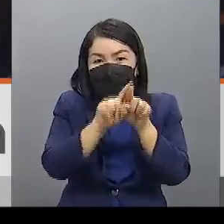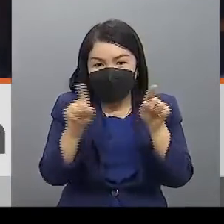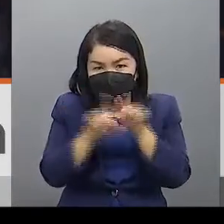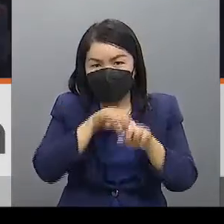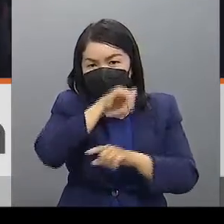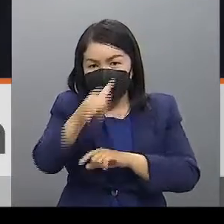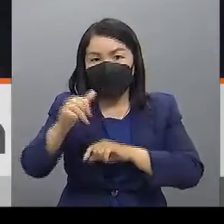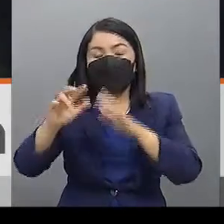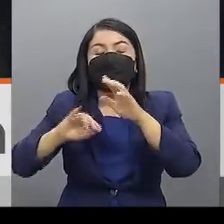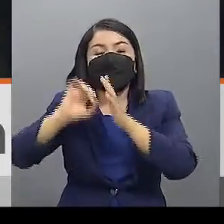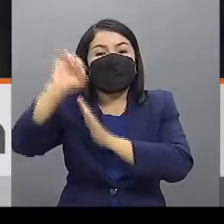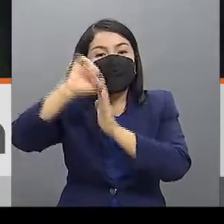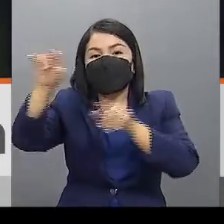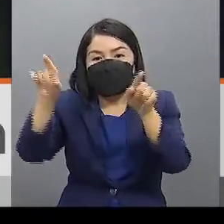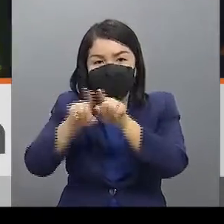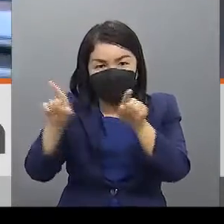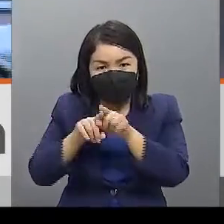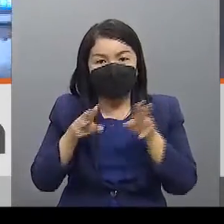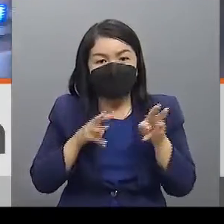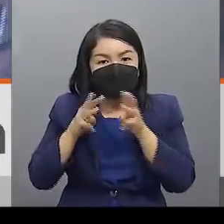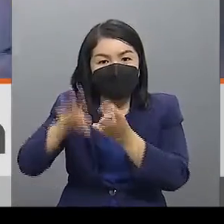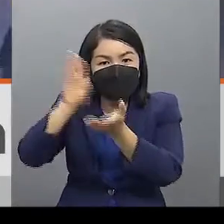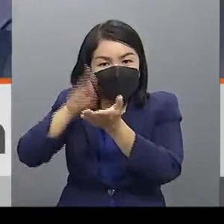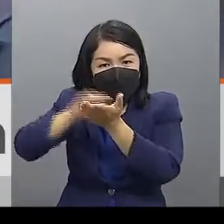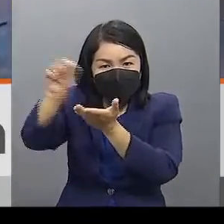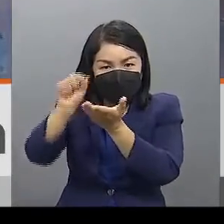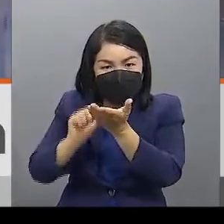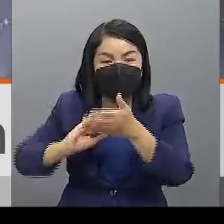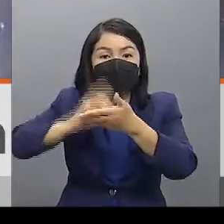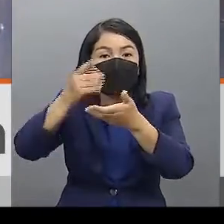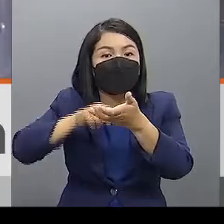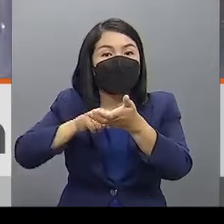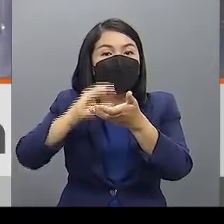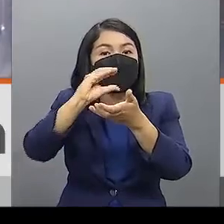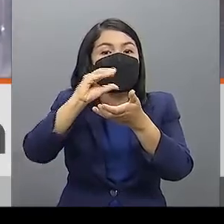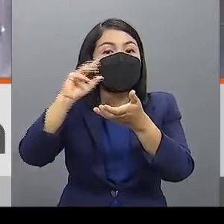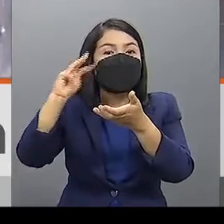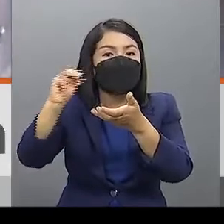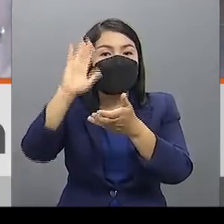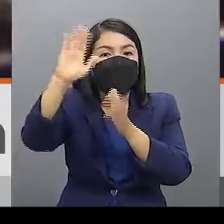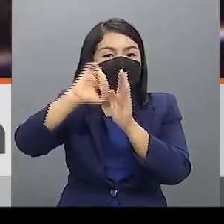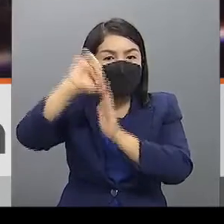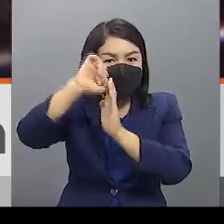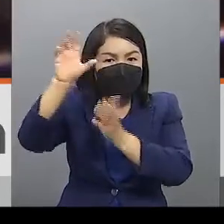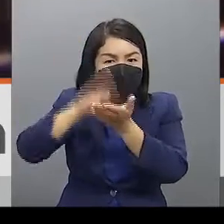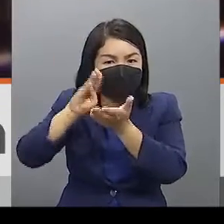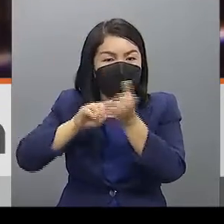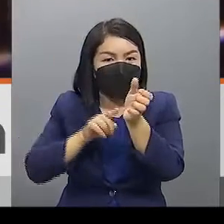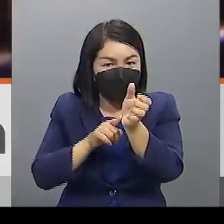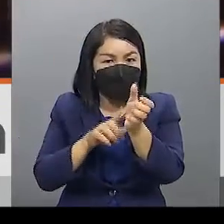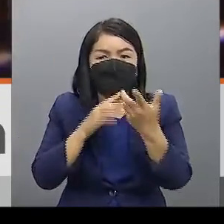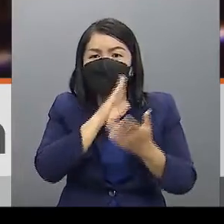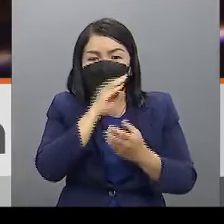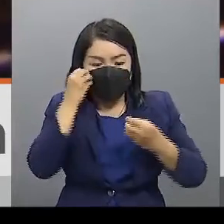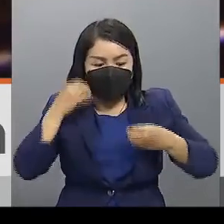คนก็จะต้องลงทะเบียนหรือว่าบันทึกข้อมูลลงในแอปพลิเคชัน CM ชนะสำหรับกลุ่มผู้ที่ไม่มีภูมิลำเนาในจังหวั